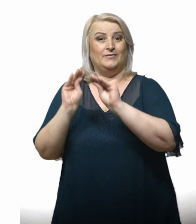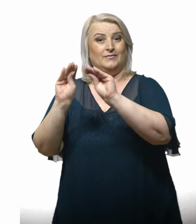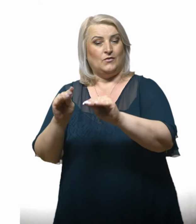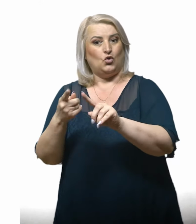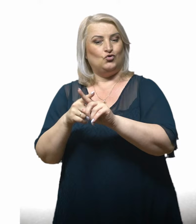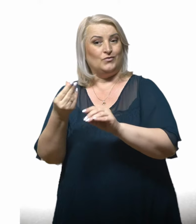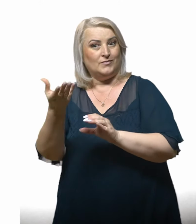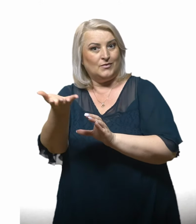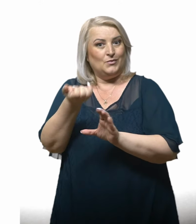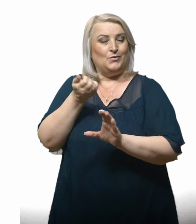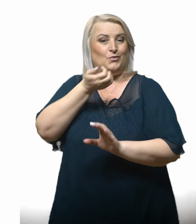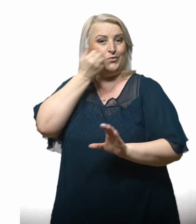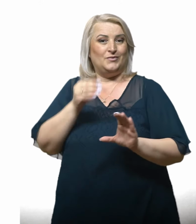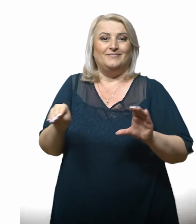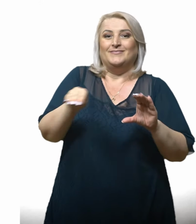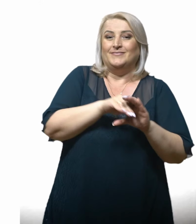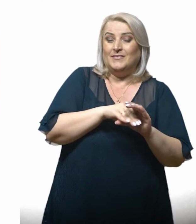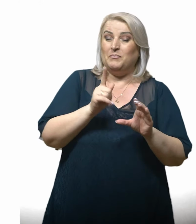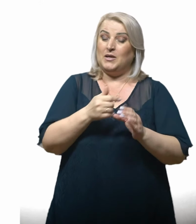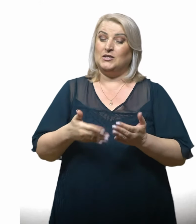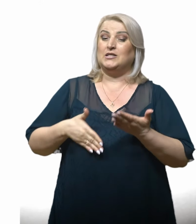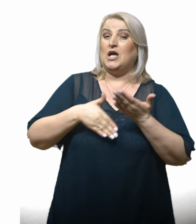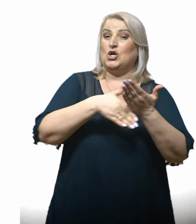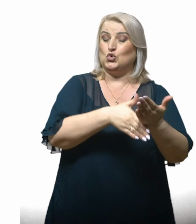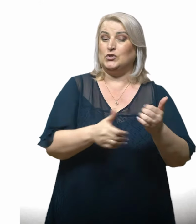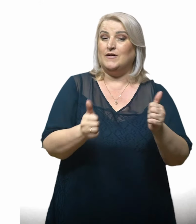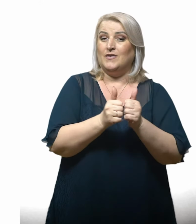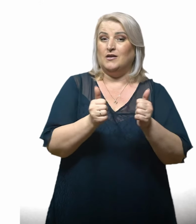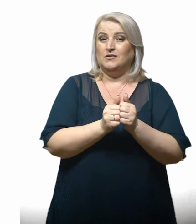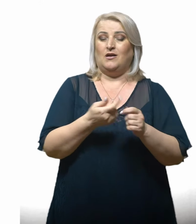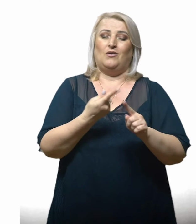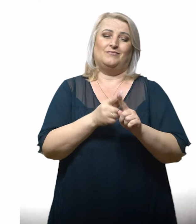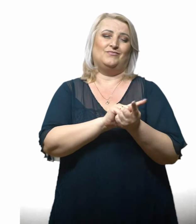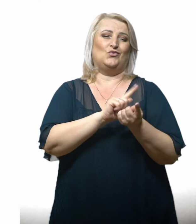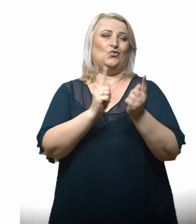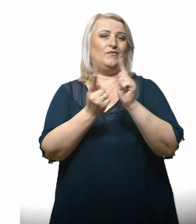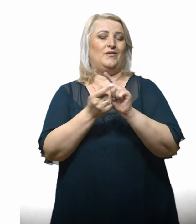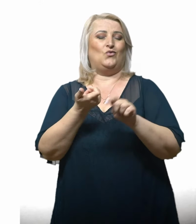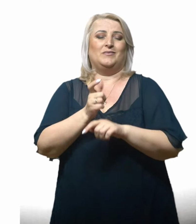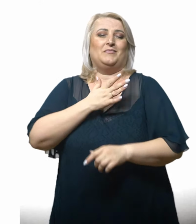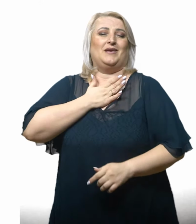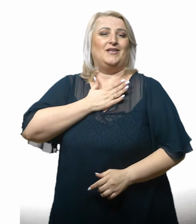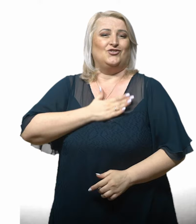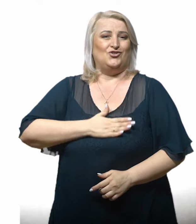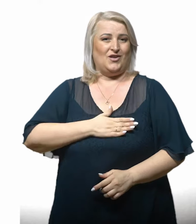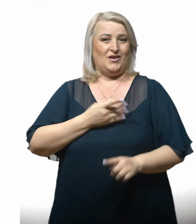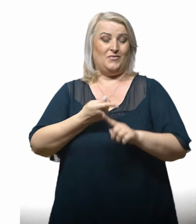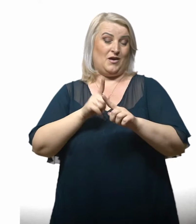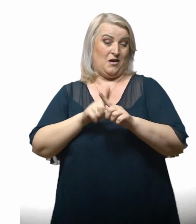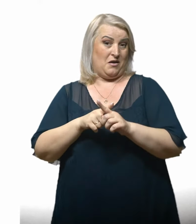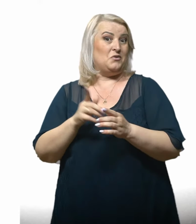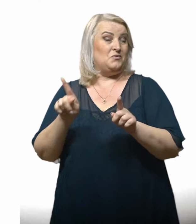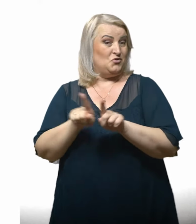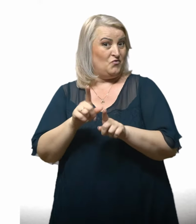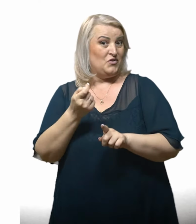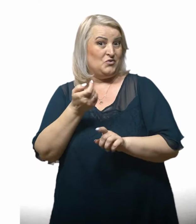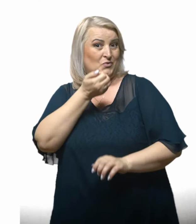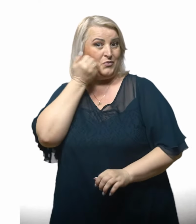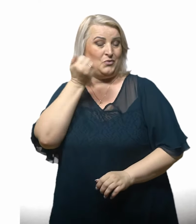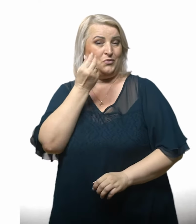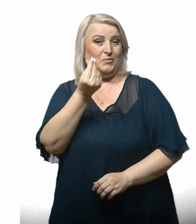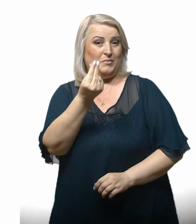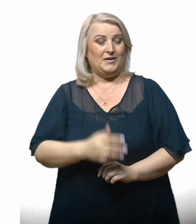ceva, iar să-și ajute vecinii pentru Emi a devenit o adevărată plăcere din care primește și ceva